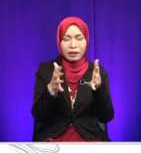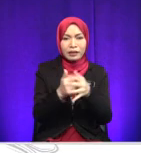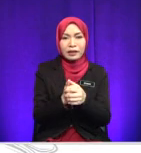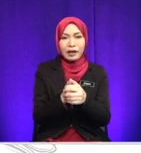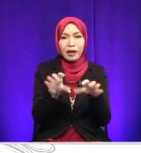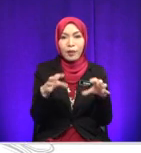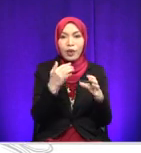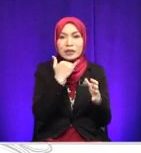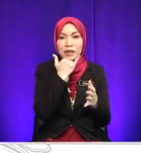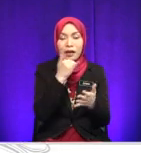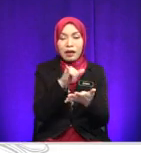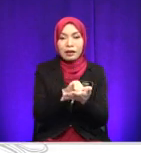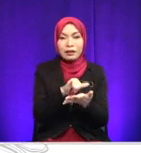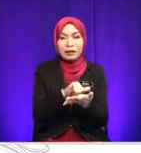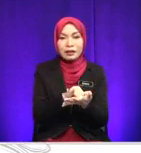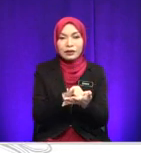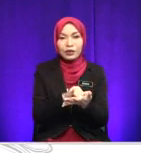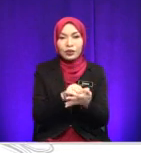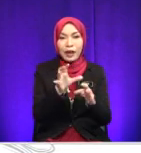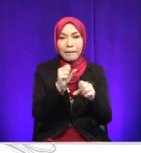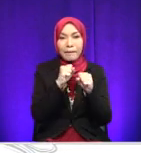negara berkenaan.